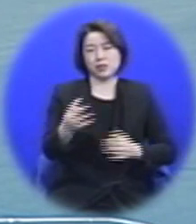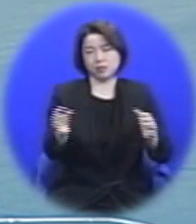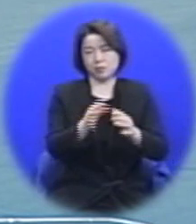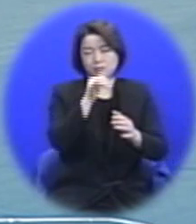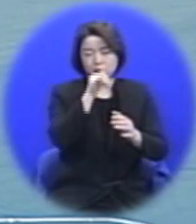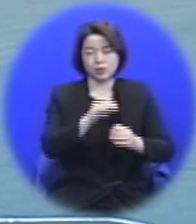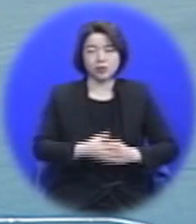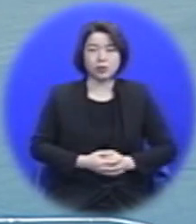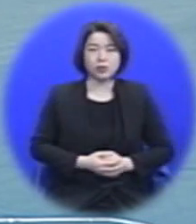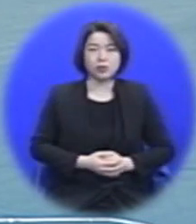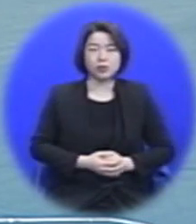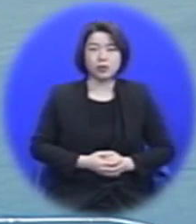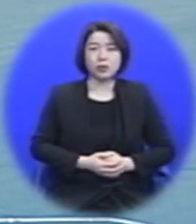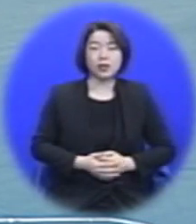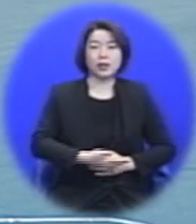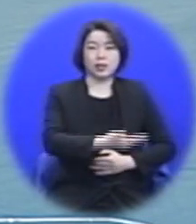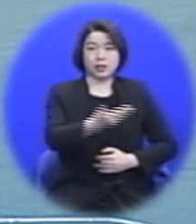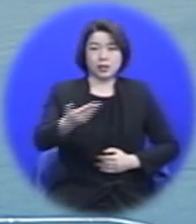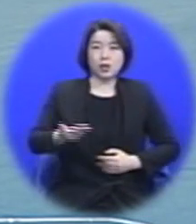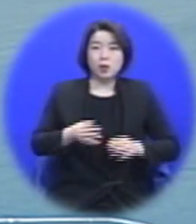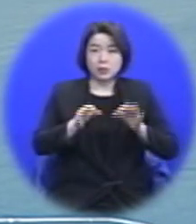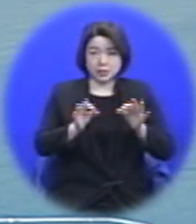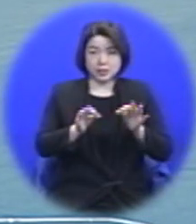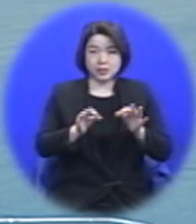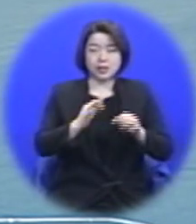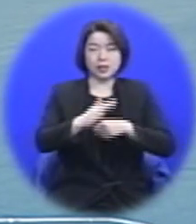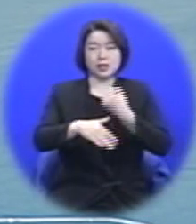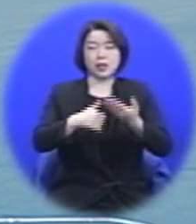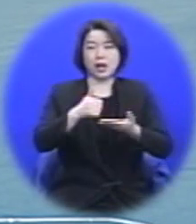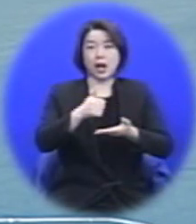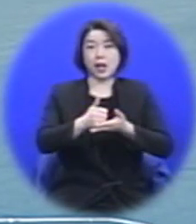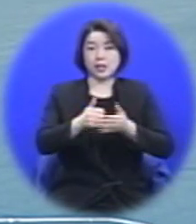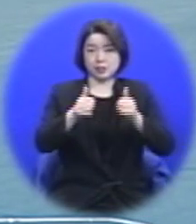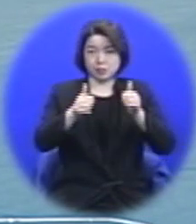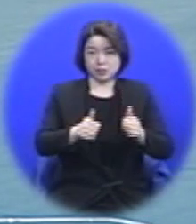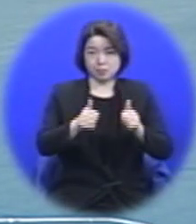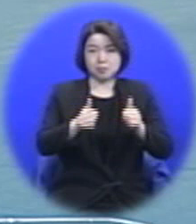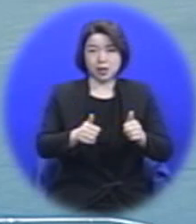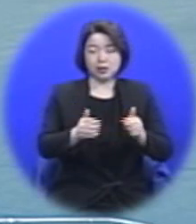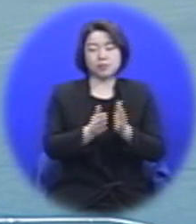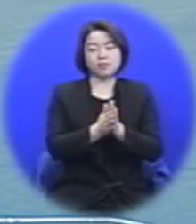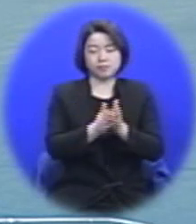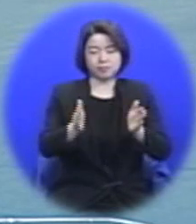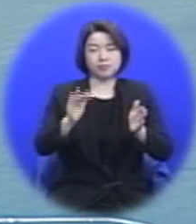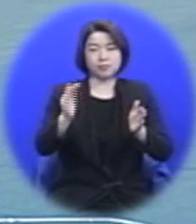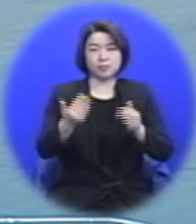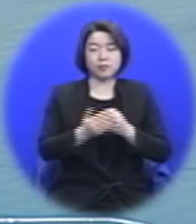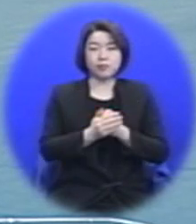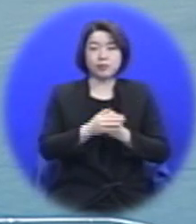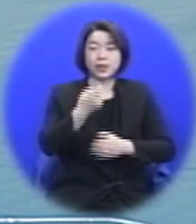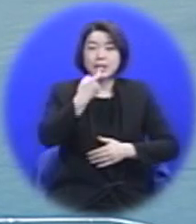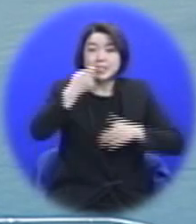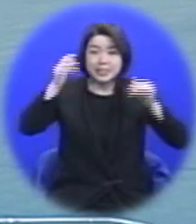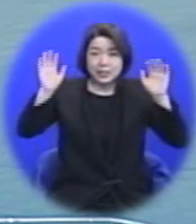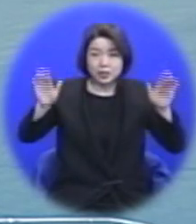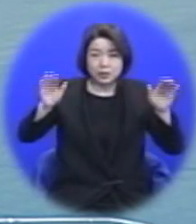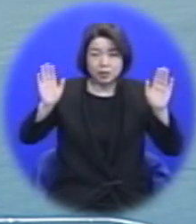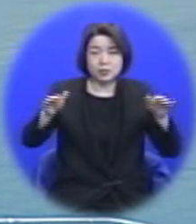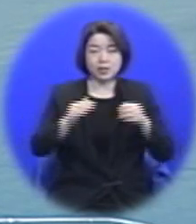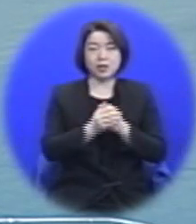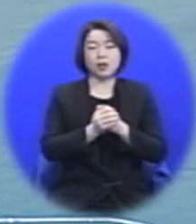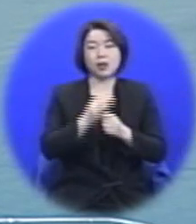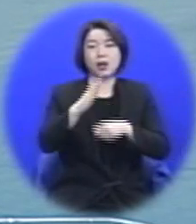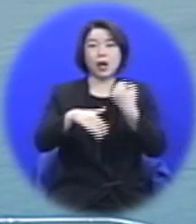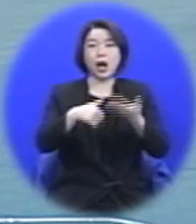여러분, 이제 하나님의 심판이 시작이 됩니다. 천사들이